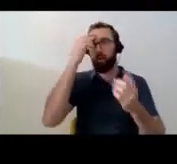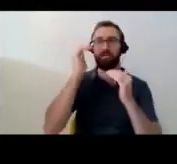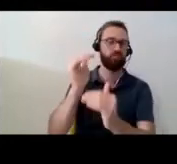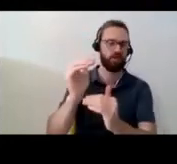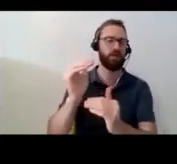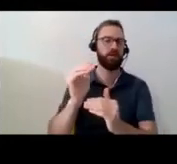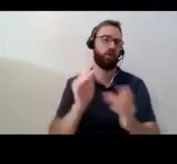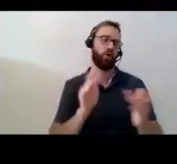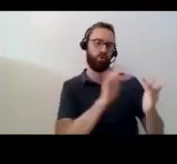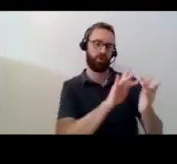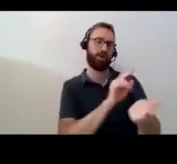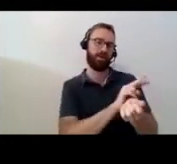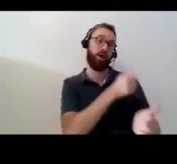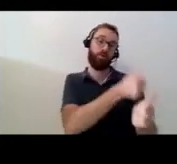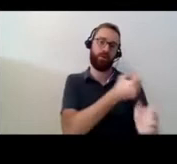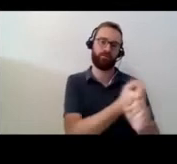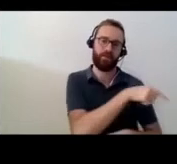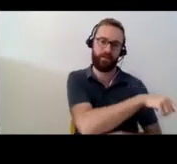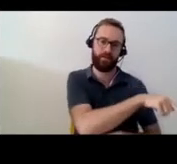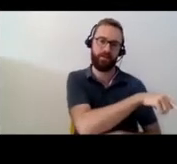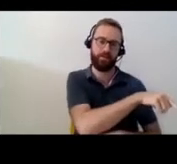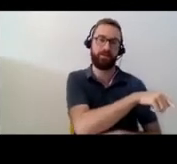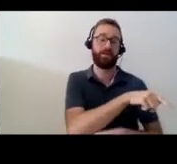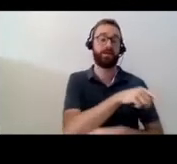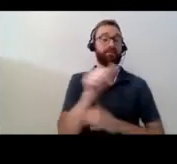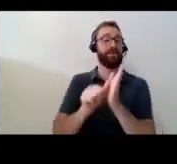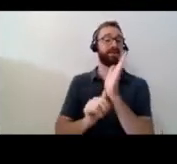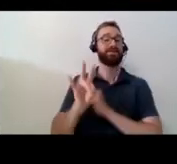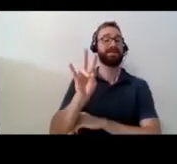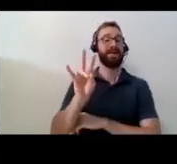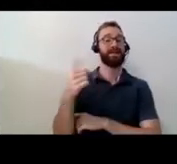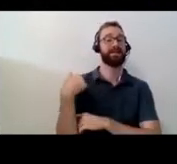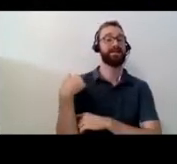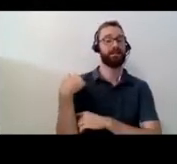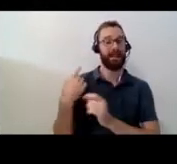sécurité. Donc, encore une fois, les exceptions de l'article 7 nous permettent de dire